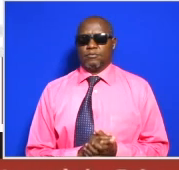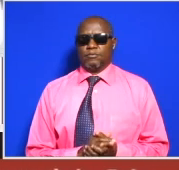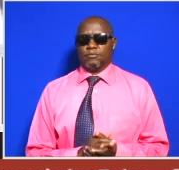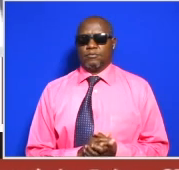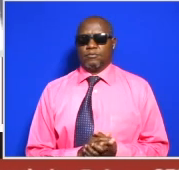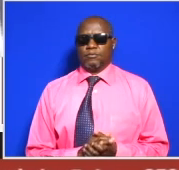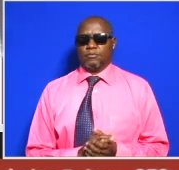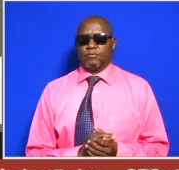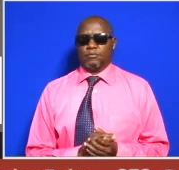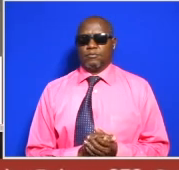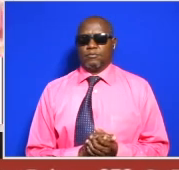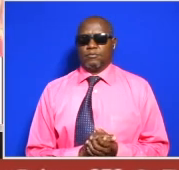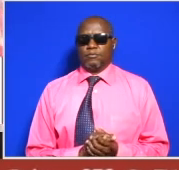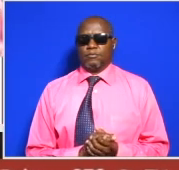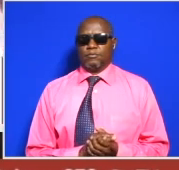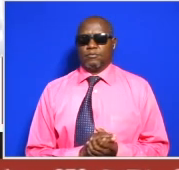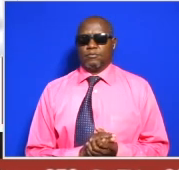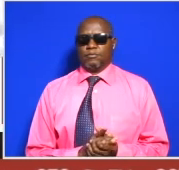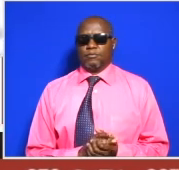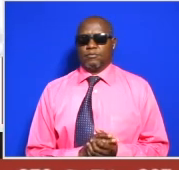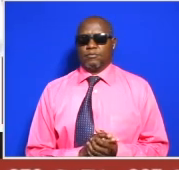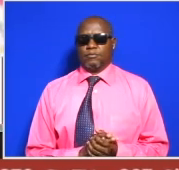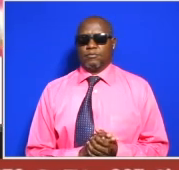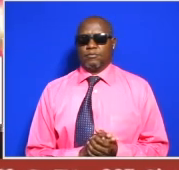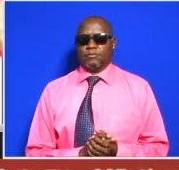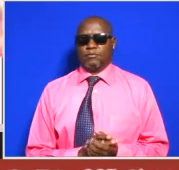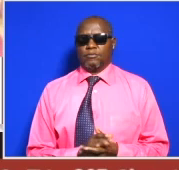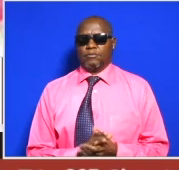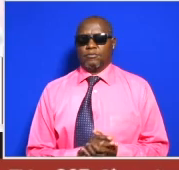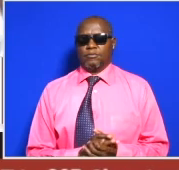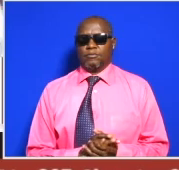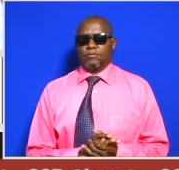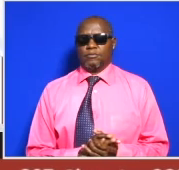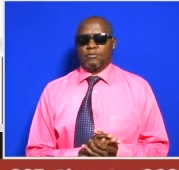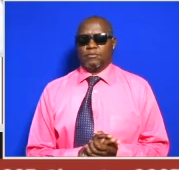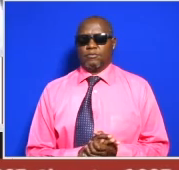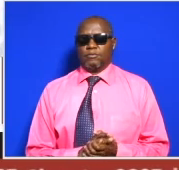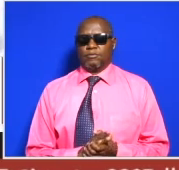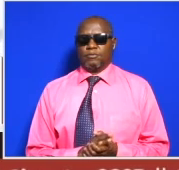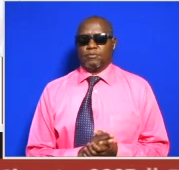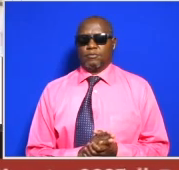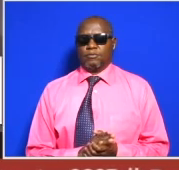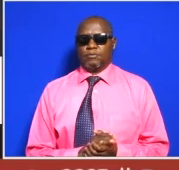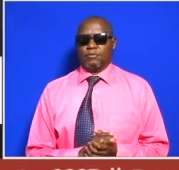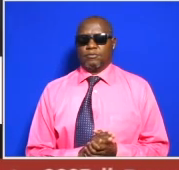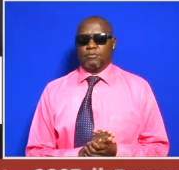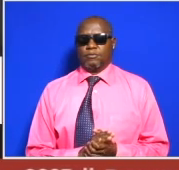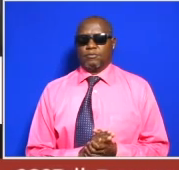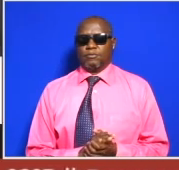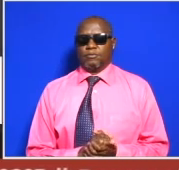bila kuchagua kabila, bila kuchagua rangi, bila kuchagua kimo. Vijana wa